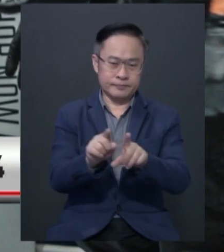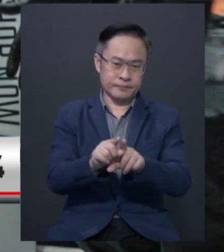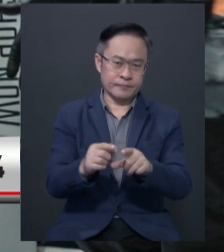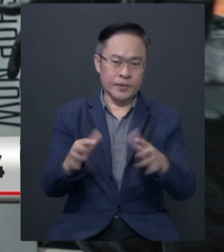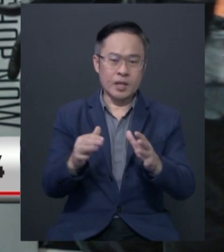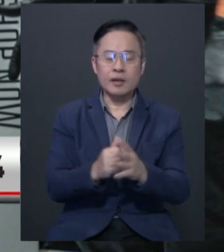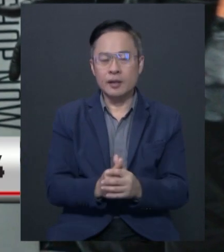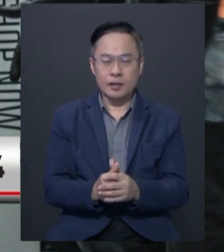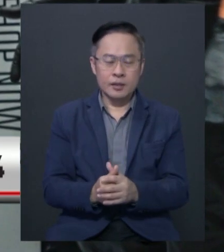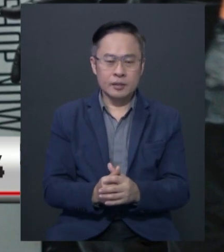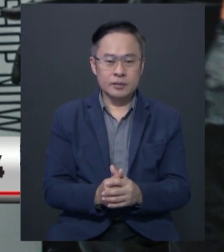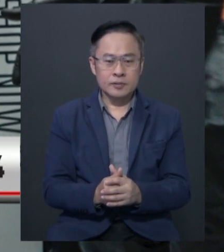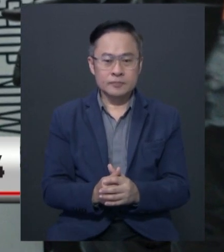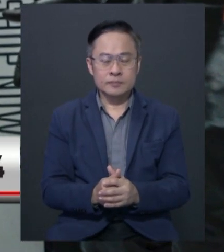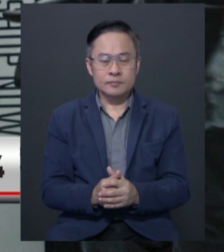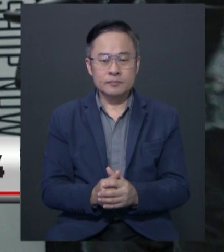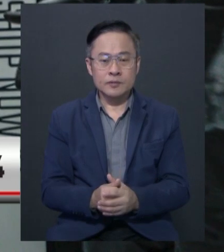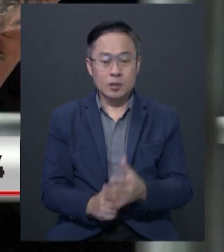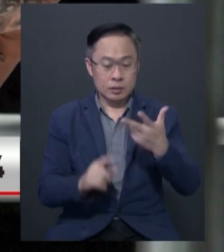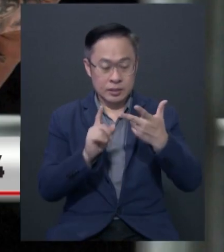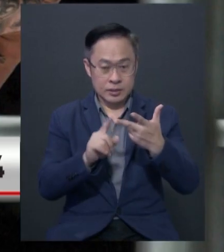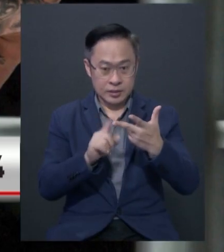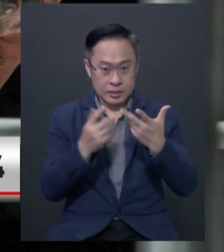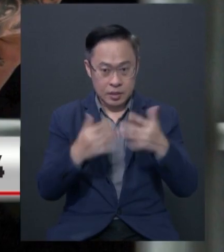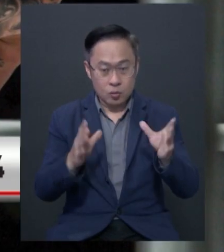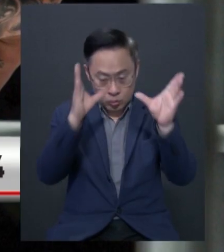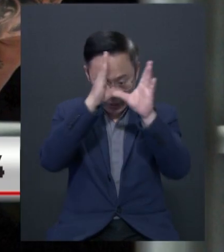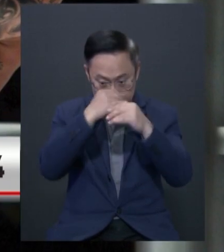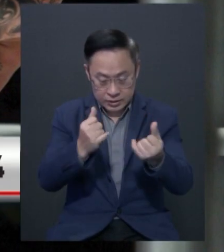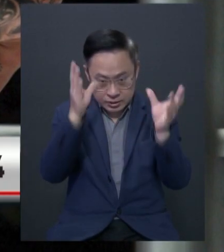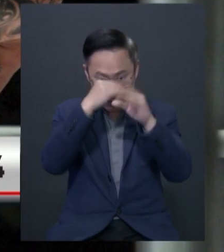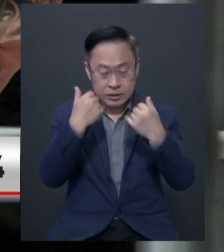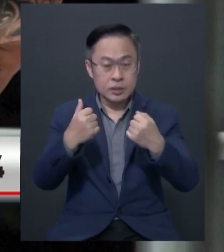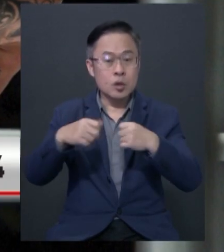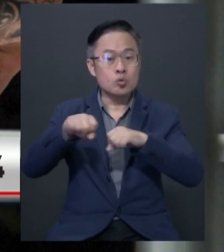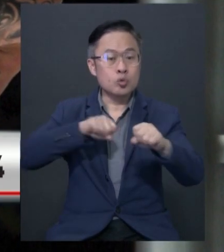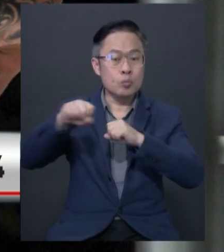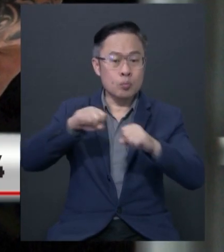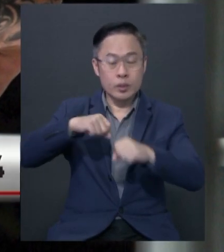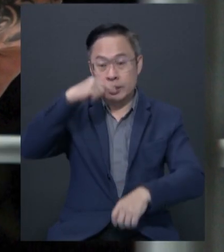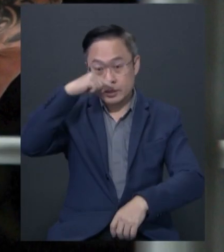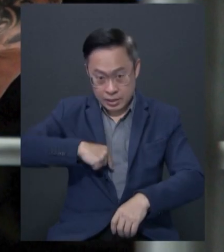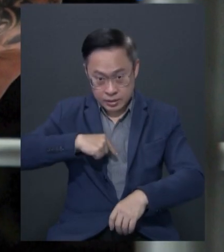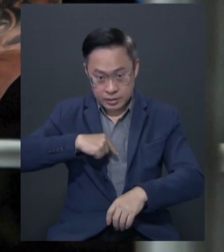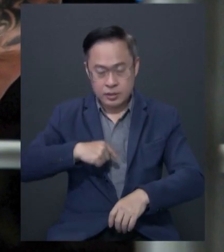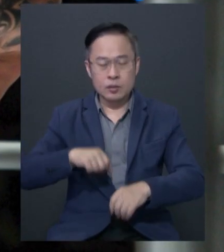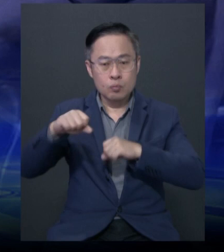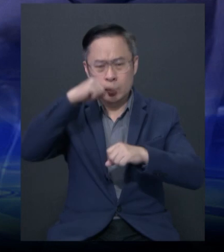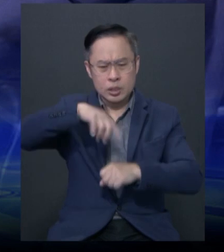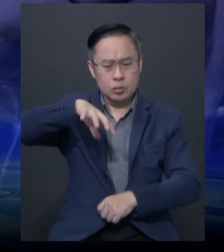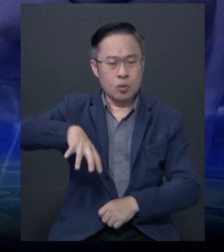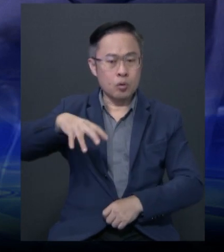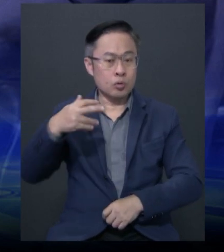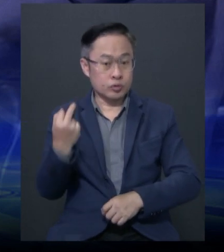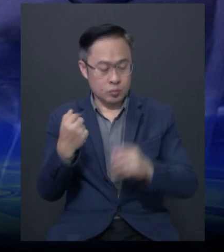ศึกวันลุมพินีที่ผ่านมานะครับค่ะส่วนคืนนี้ครับก็อย่าลืมติดตามชมความมันของการแข่งขันมวยไทยศึกรวมพลคนสมุยครับ